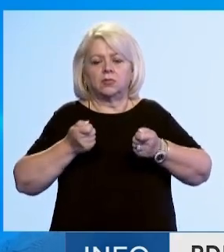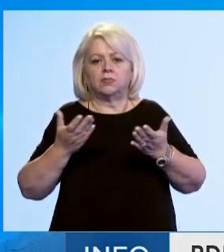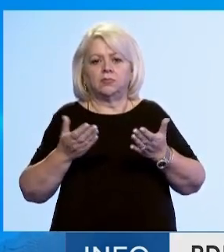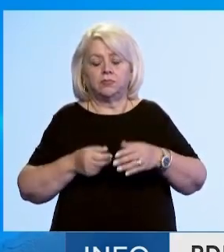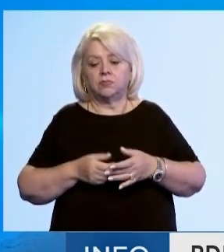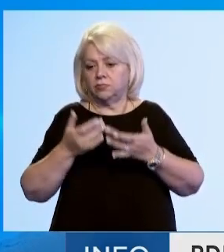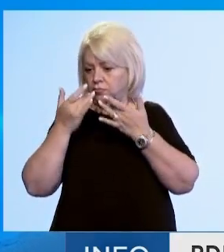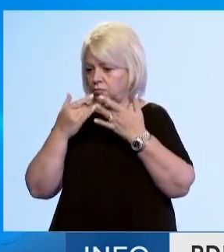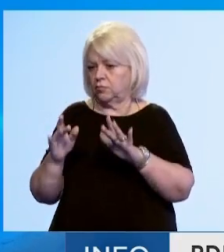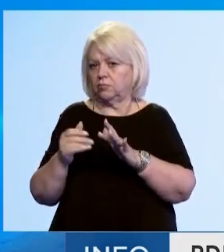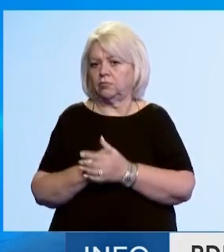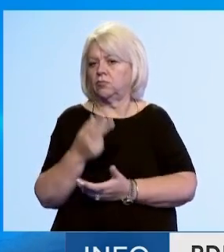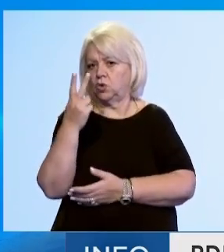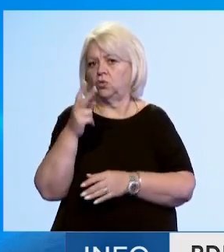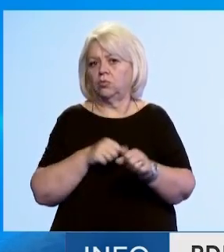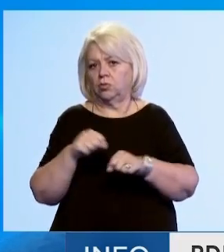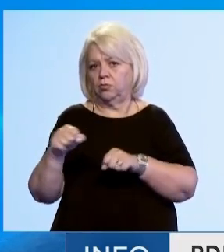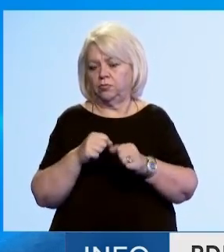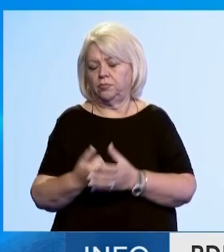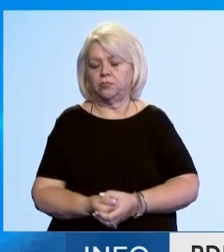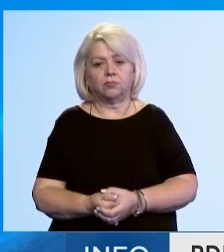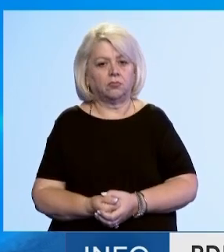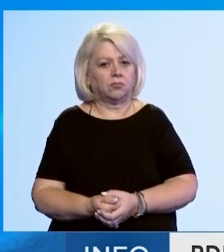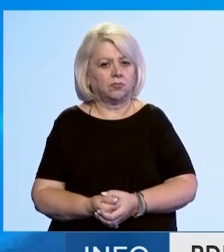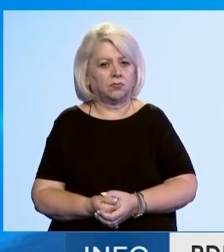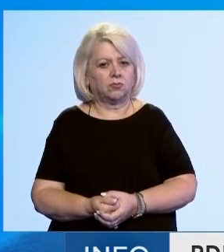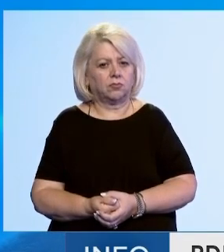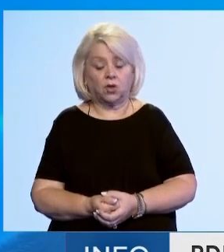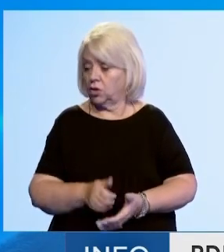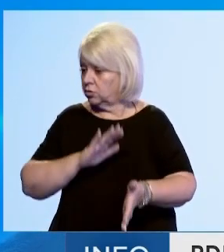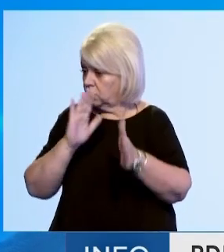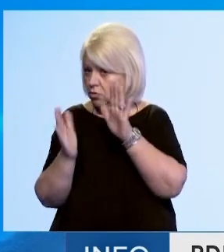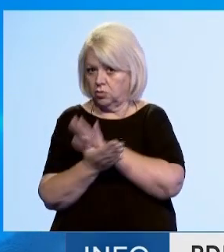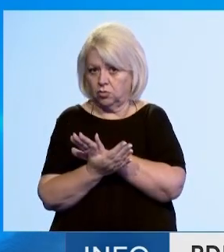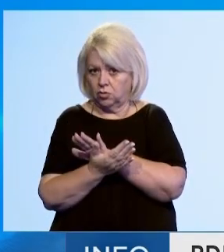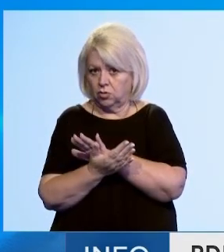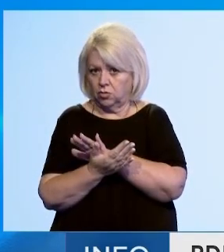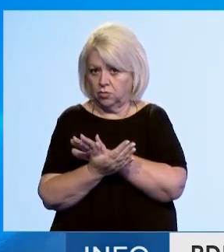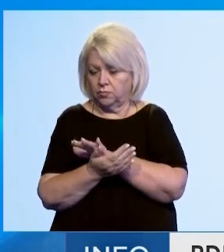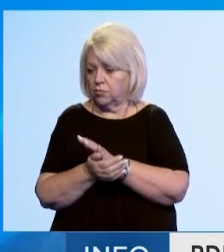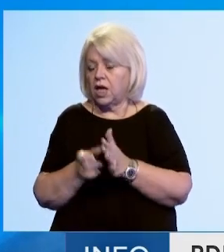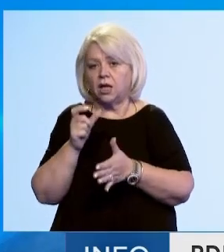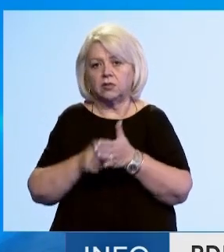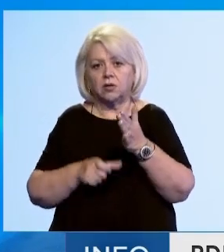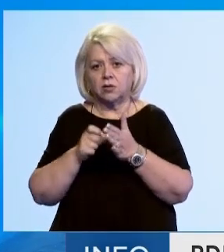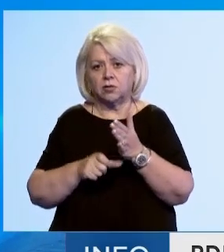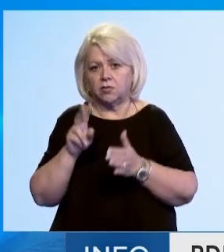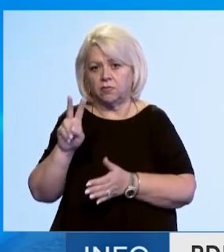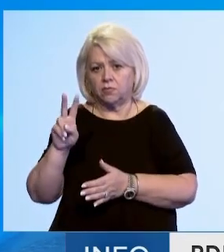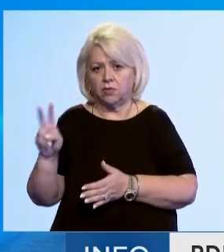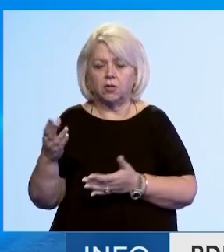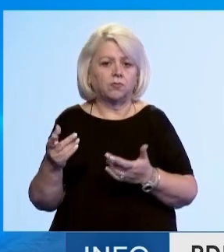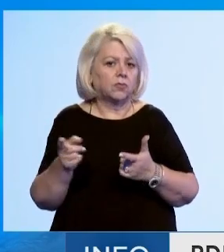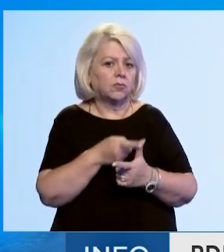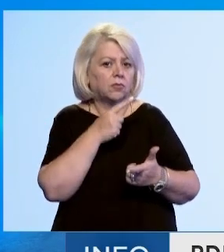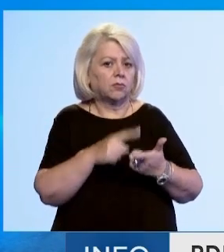pas dorëheqjes së dy drejtorëve? Do të zëvendësohen nga antarë të lëvizjes vetëvendosje,